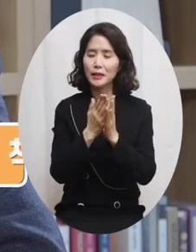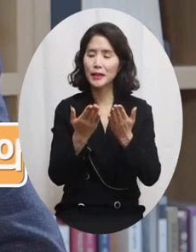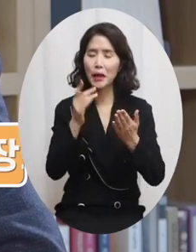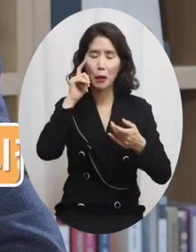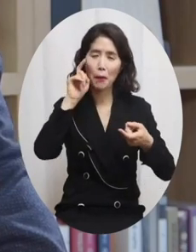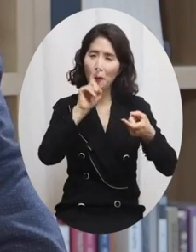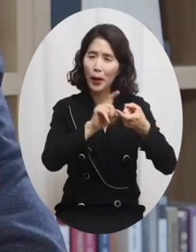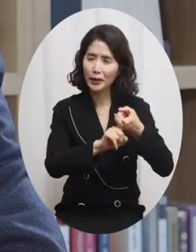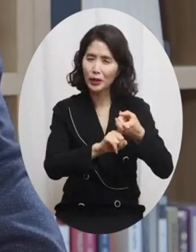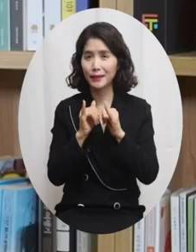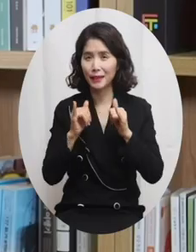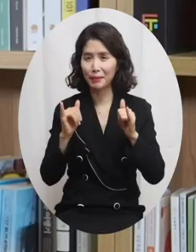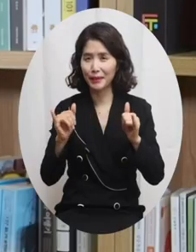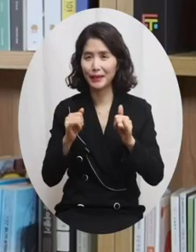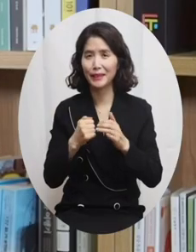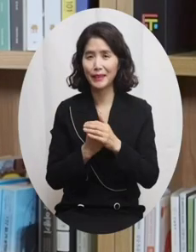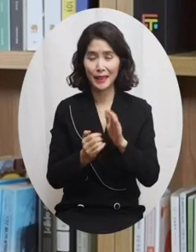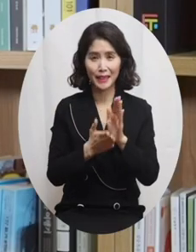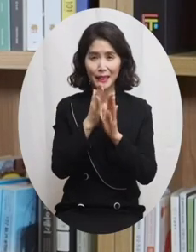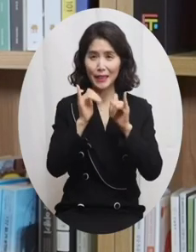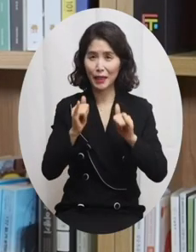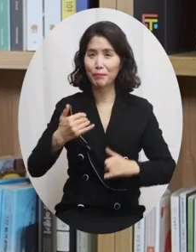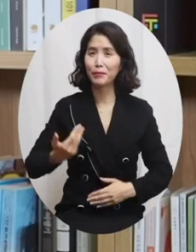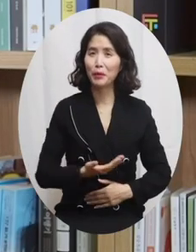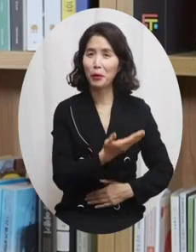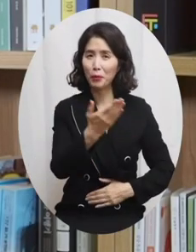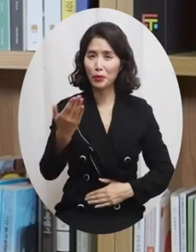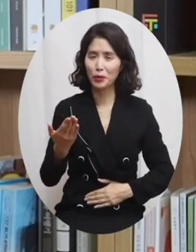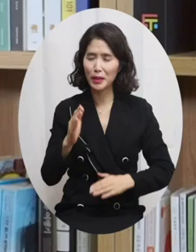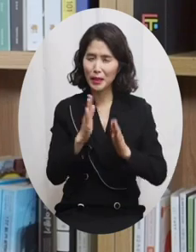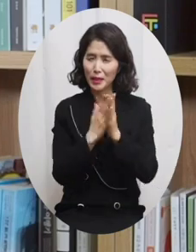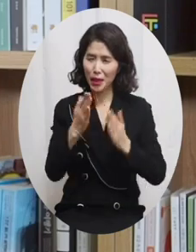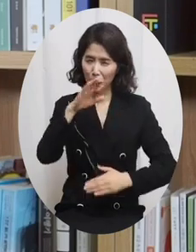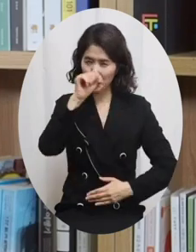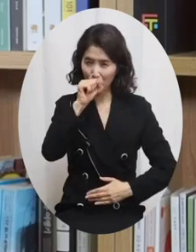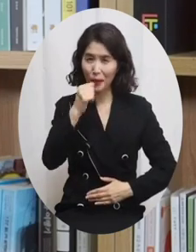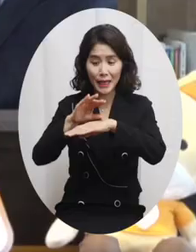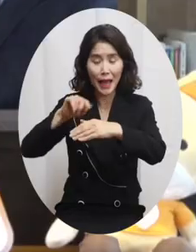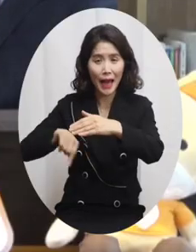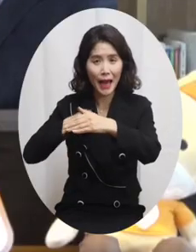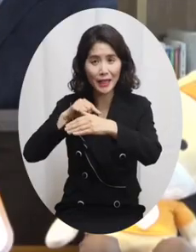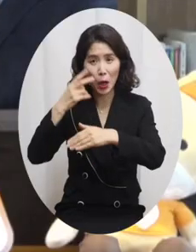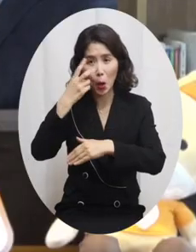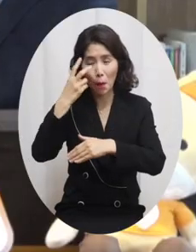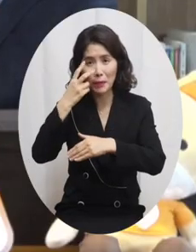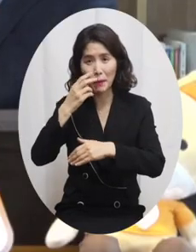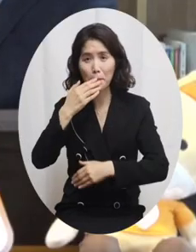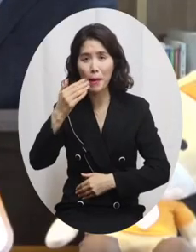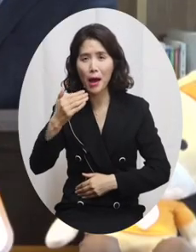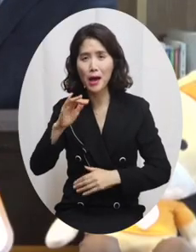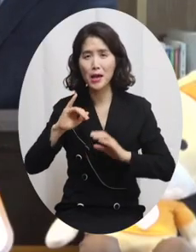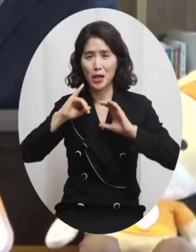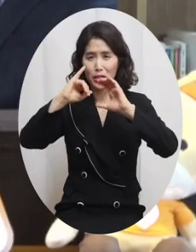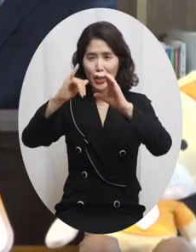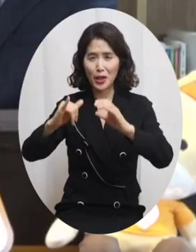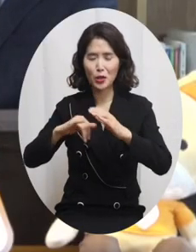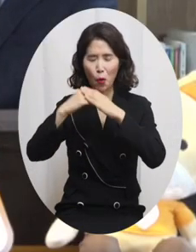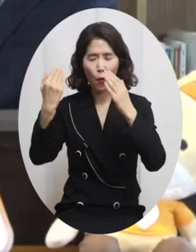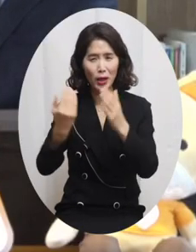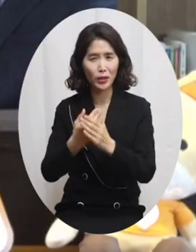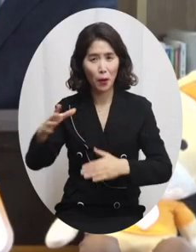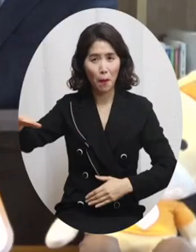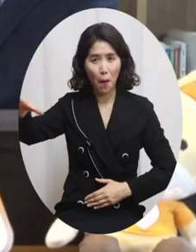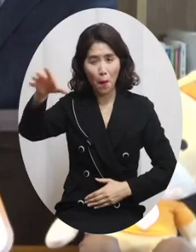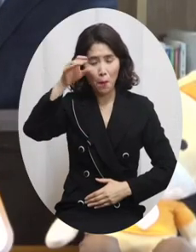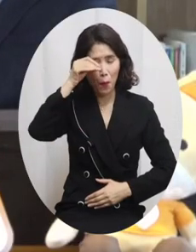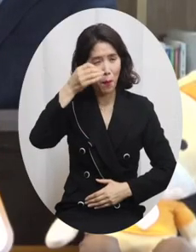대해서 관심이 있네 이렇게 돼서 우리 시민들께서도 책을 좋아하시지 않을까. 세계적인 스팟을 글로벌 스팟을